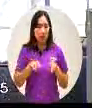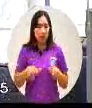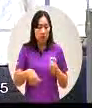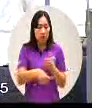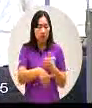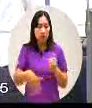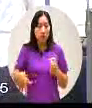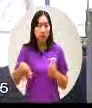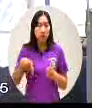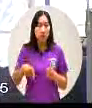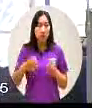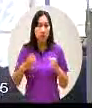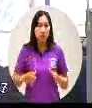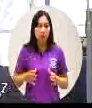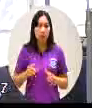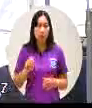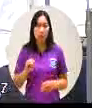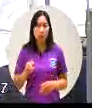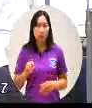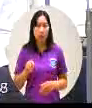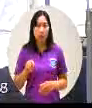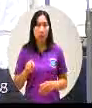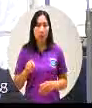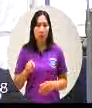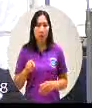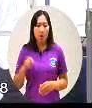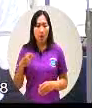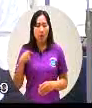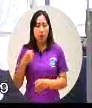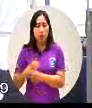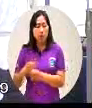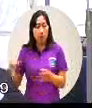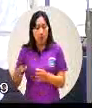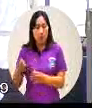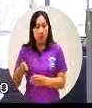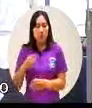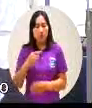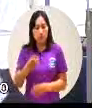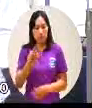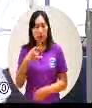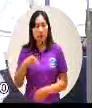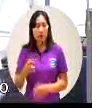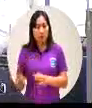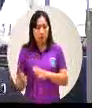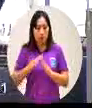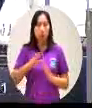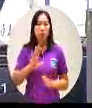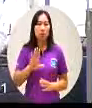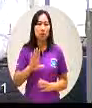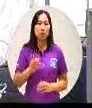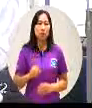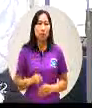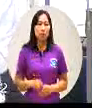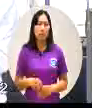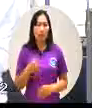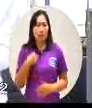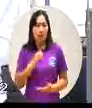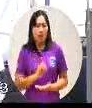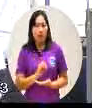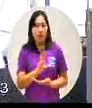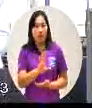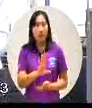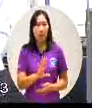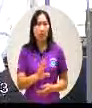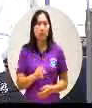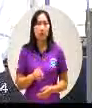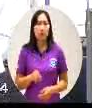我请同事去查，他说已经恢复了，所以这个部分应该是没问题的。那另外也要跟韩议员报告一下哈，